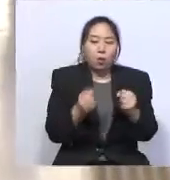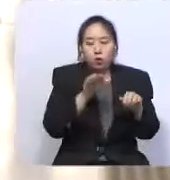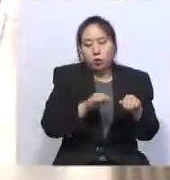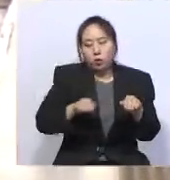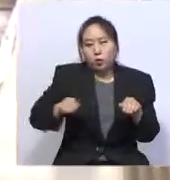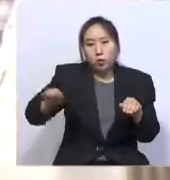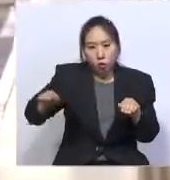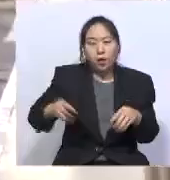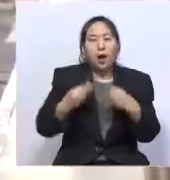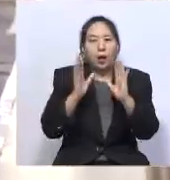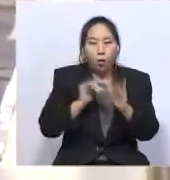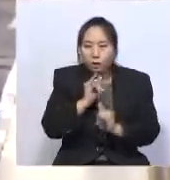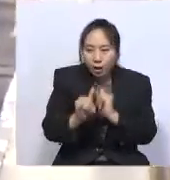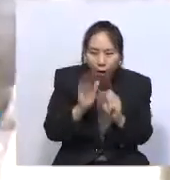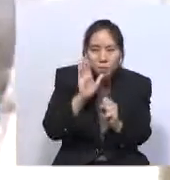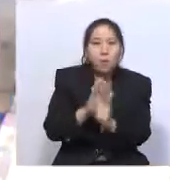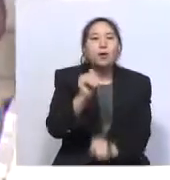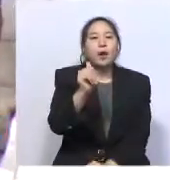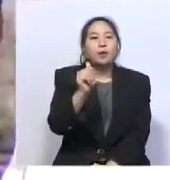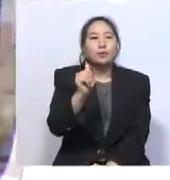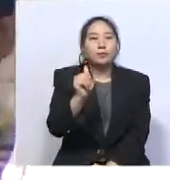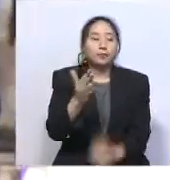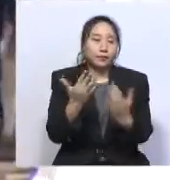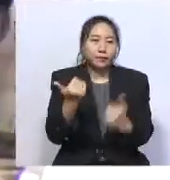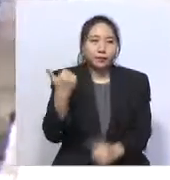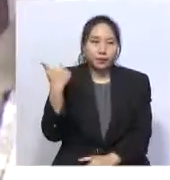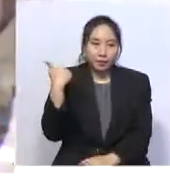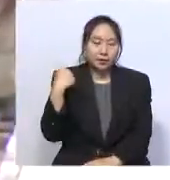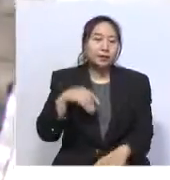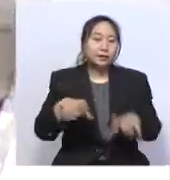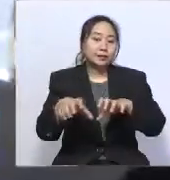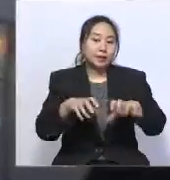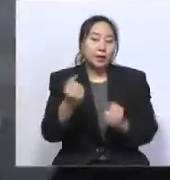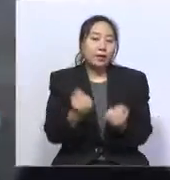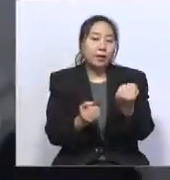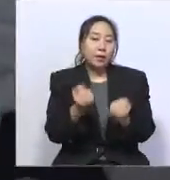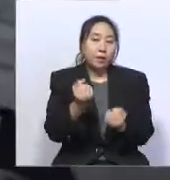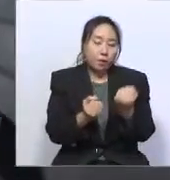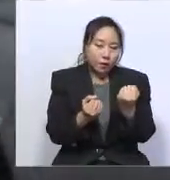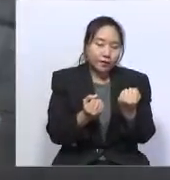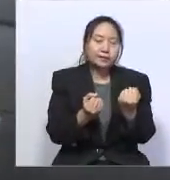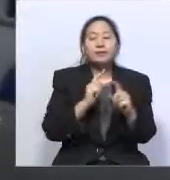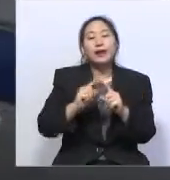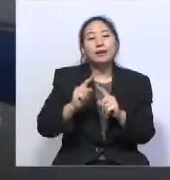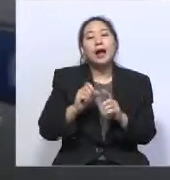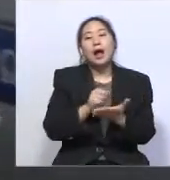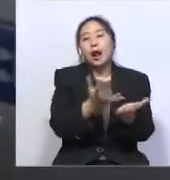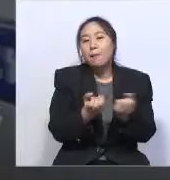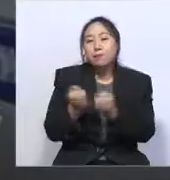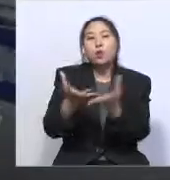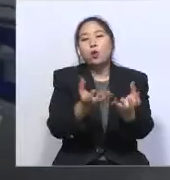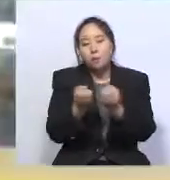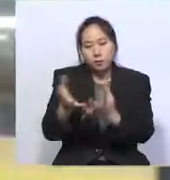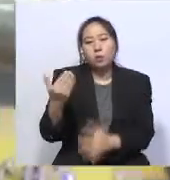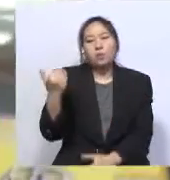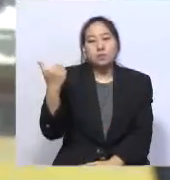ต่อความต้องการของผู้ใช้บริการด้วยนอกจากนี้ค่ะก็ยังมีการจัดเตรียมรถบริการสาธารณะประเภทต่างๆเพื่อส่งผู้โด